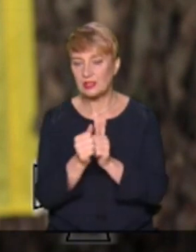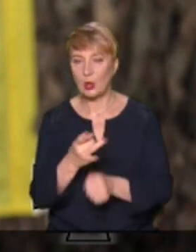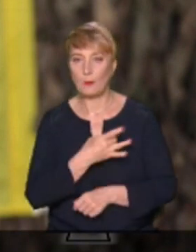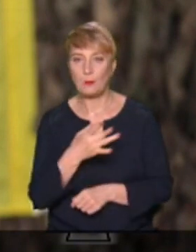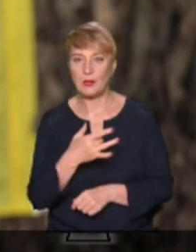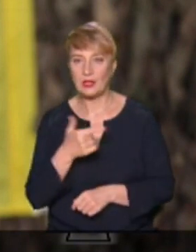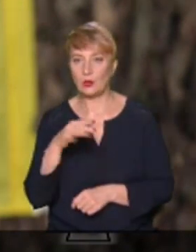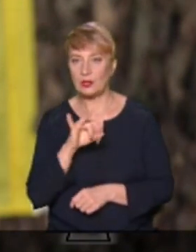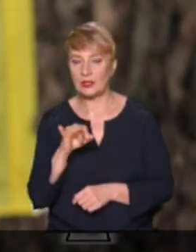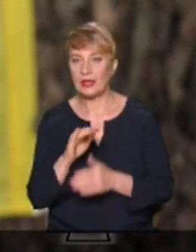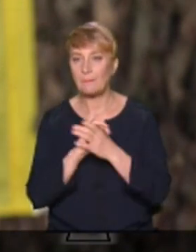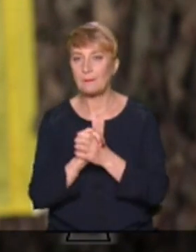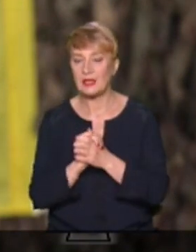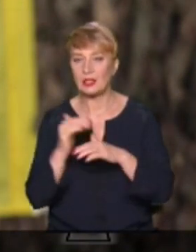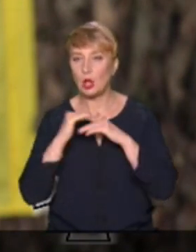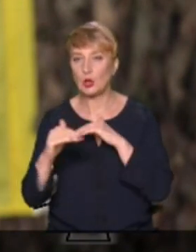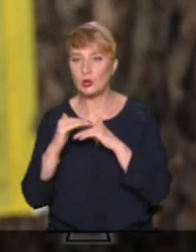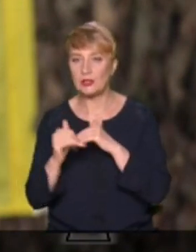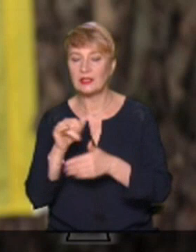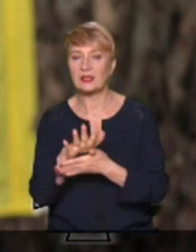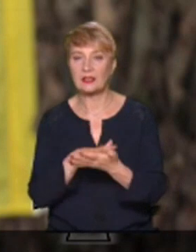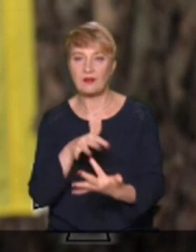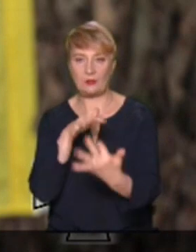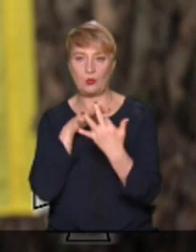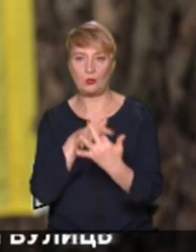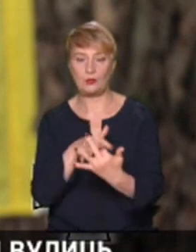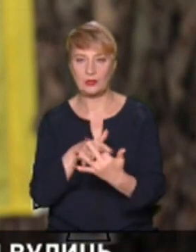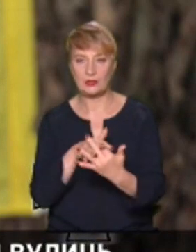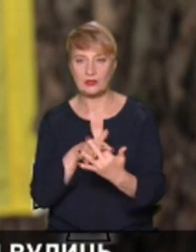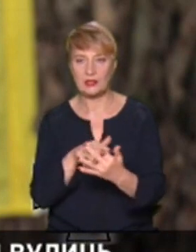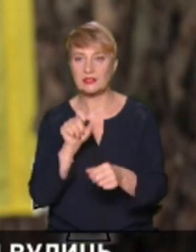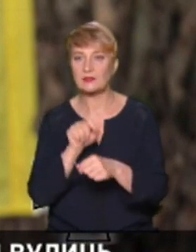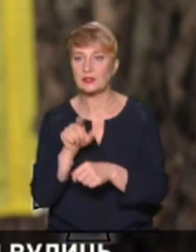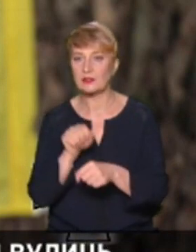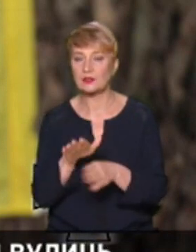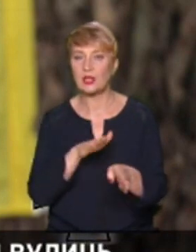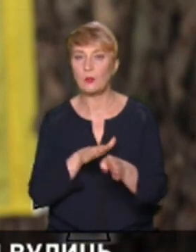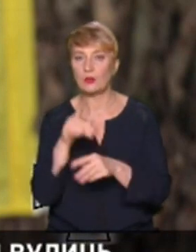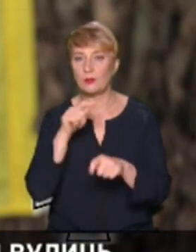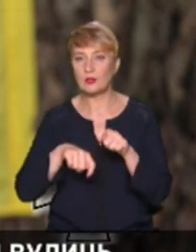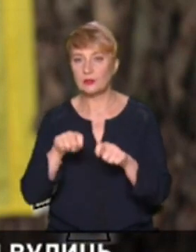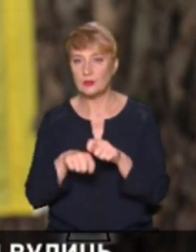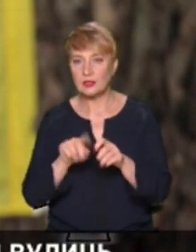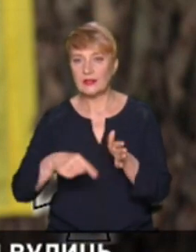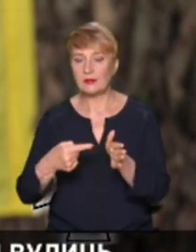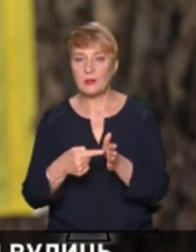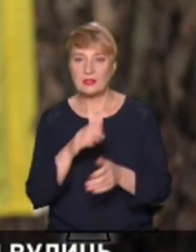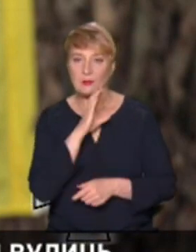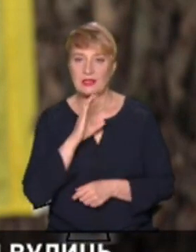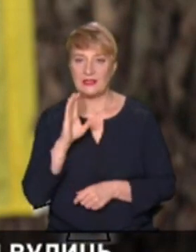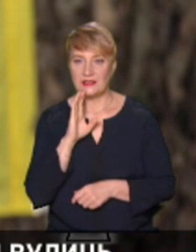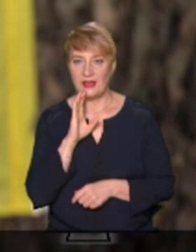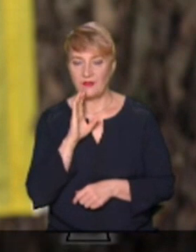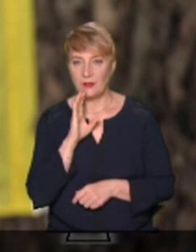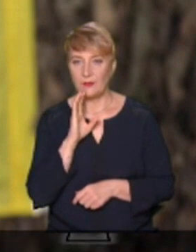Долини. Тривають бойові дії за встановлення повного контролю над містом Сєвєродонецьк. На